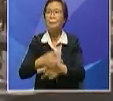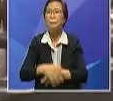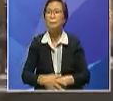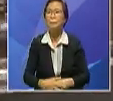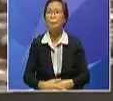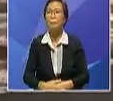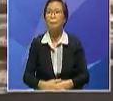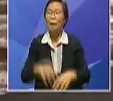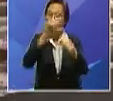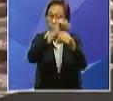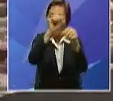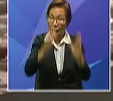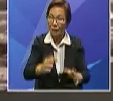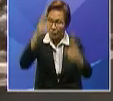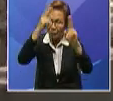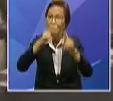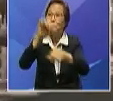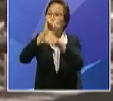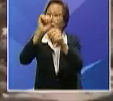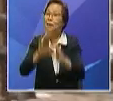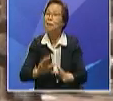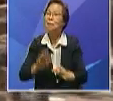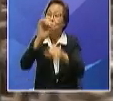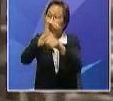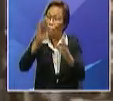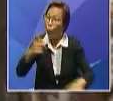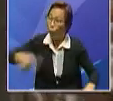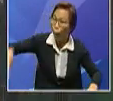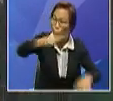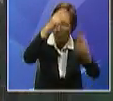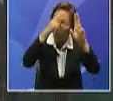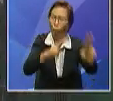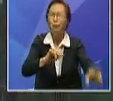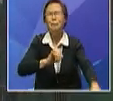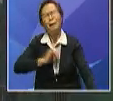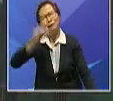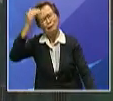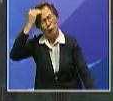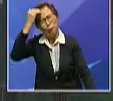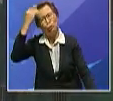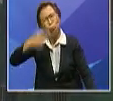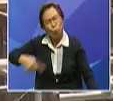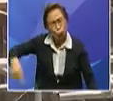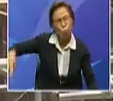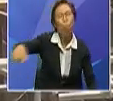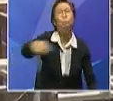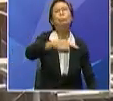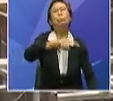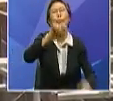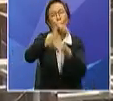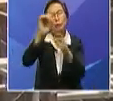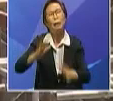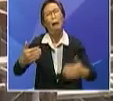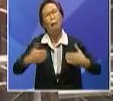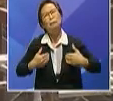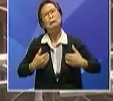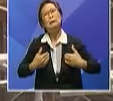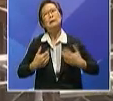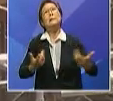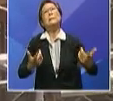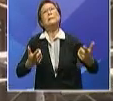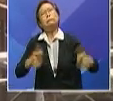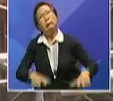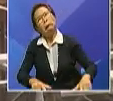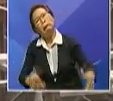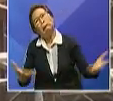warga pekerja yang dihormati sekalian saya sedang dalam kalangan saudara dan saudari tour terkesan di